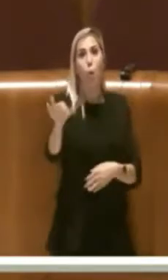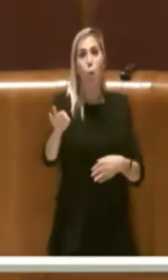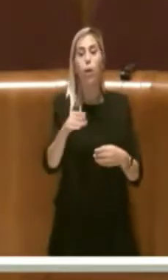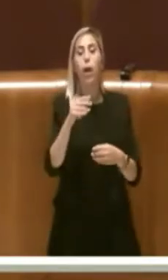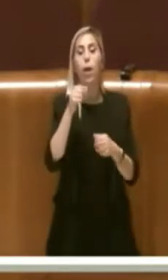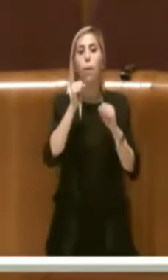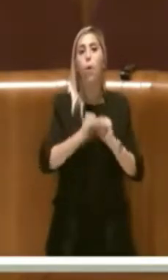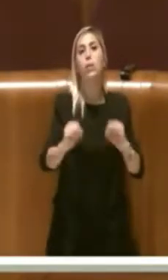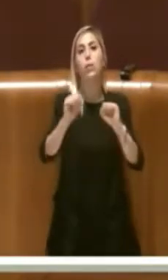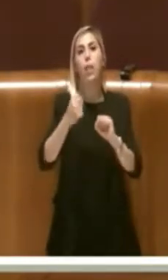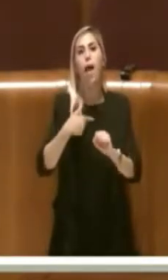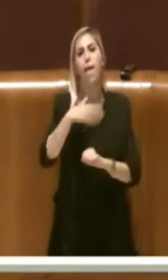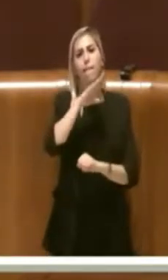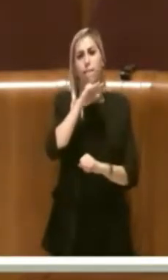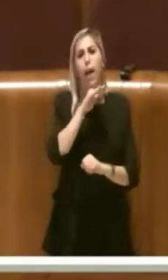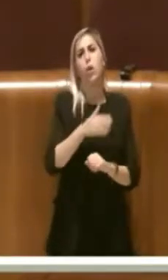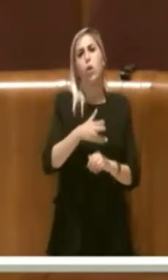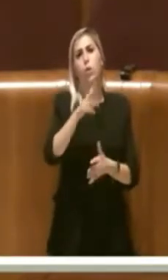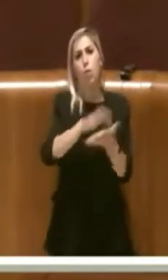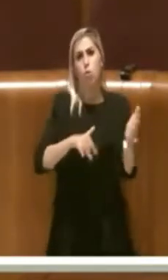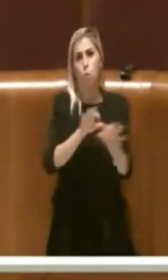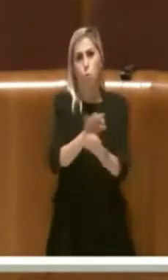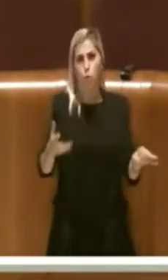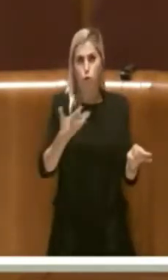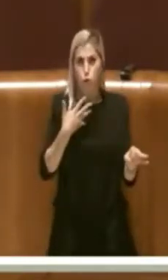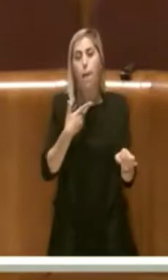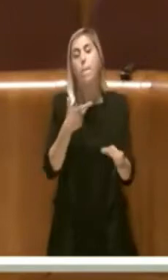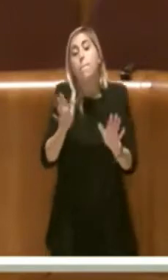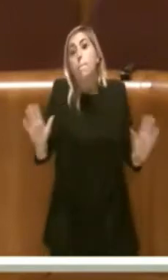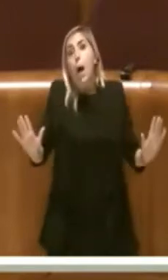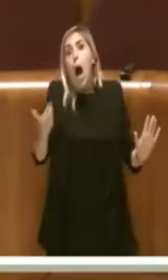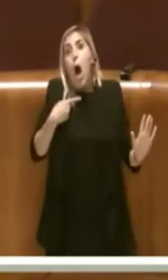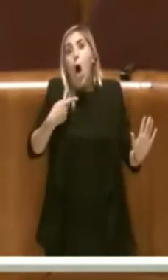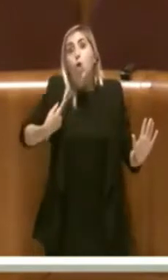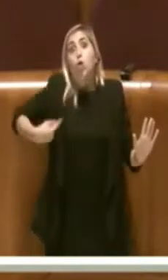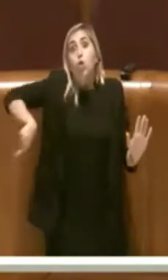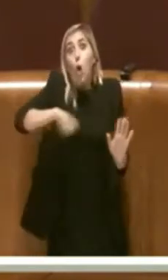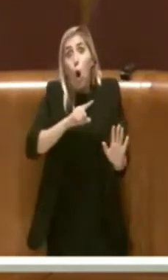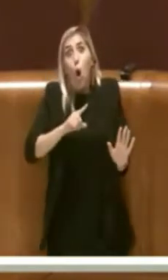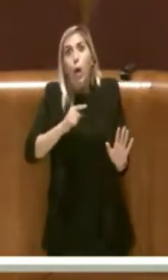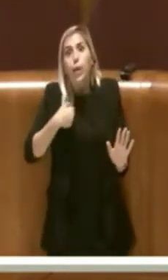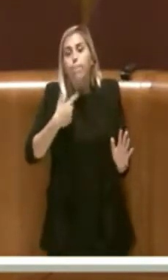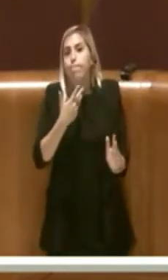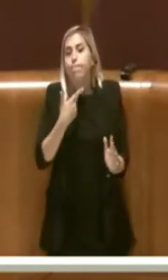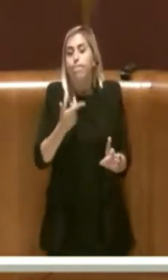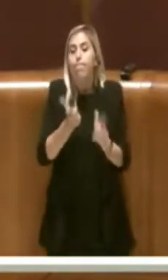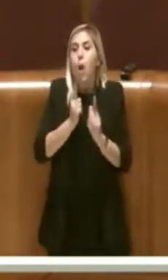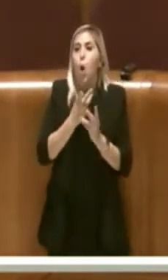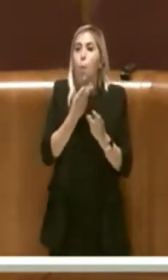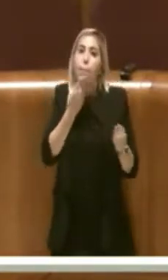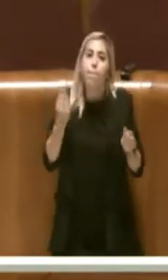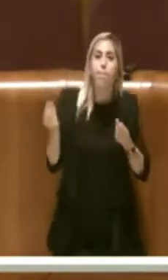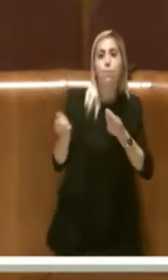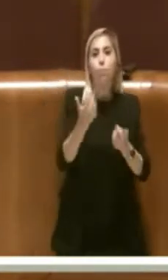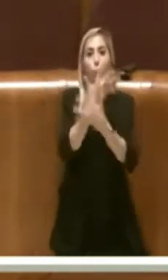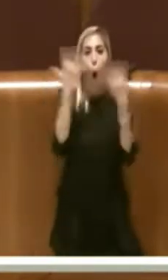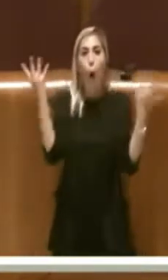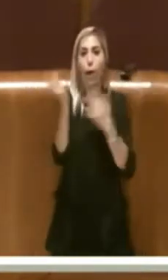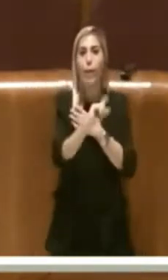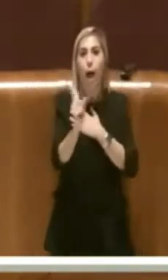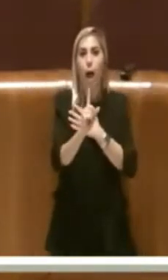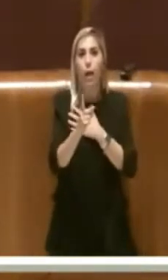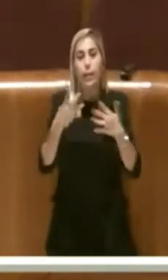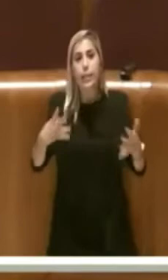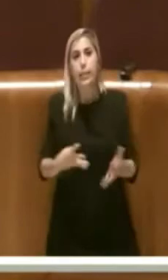disposizioni presenti già nel vecchio testo, ma che effettivamente non solo noi reputavamo non chiare, ma che hanno portato ad alcune